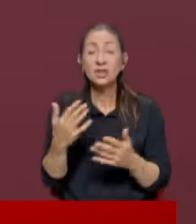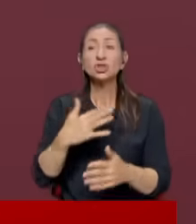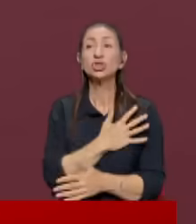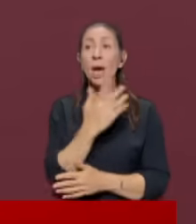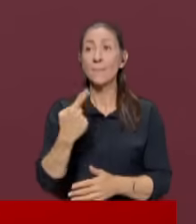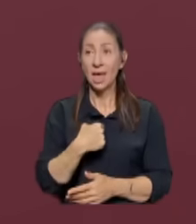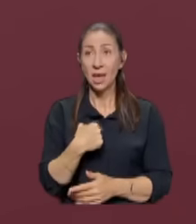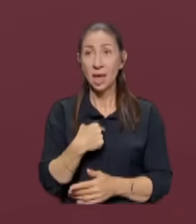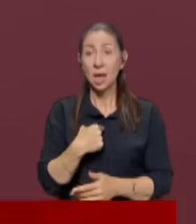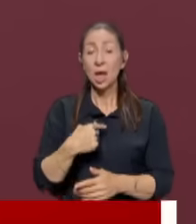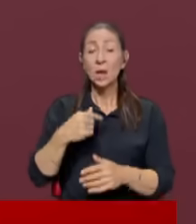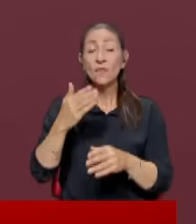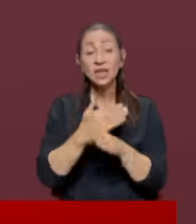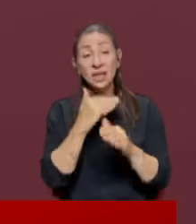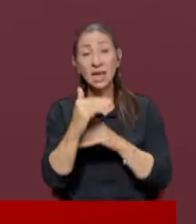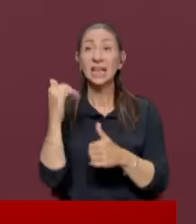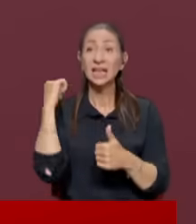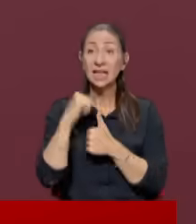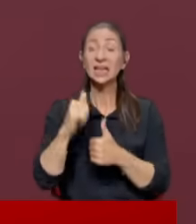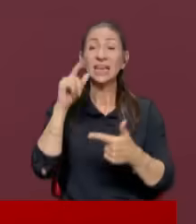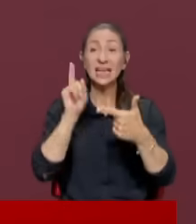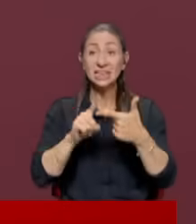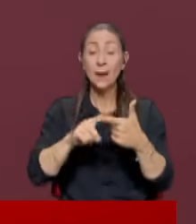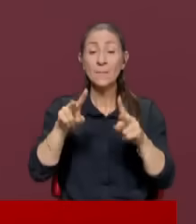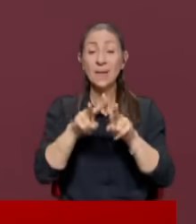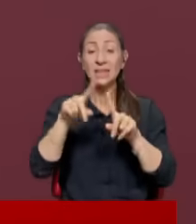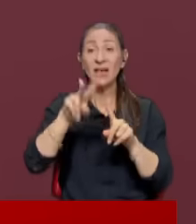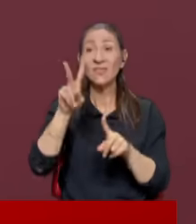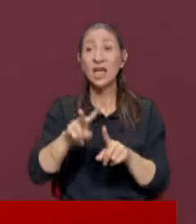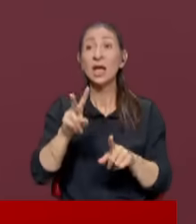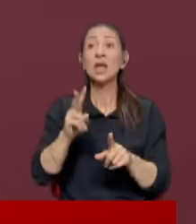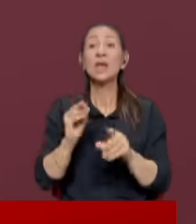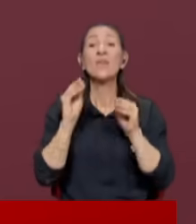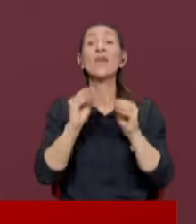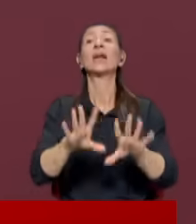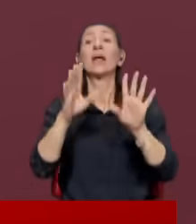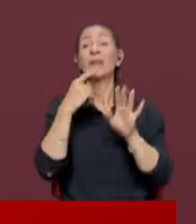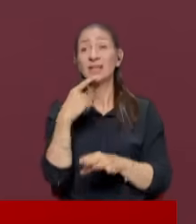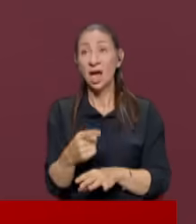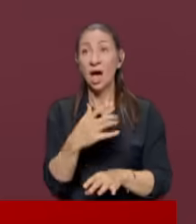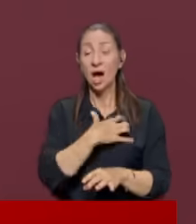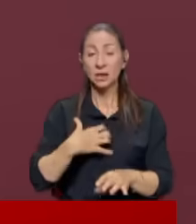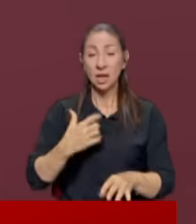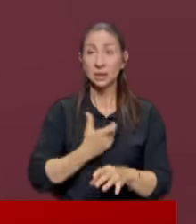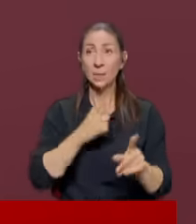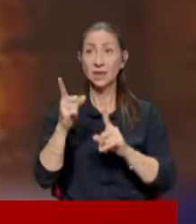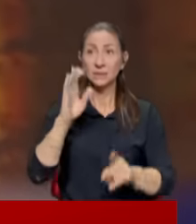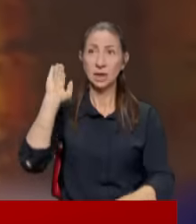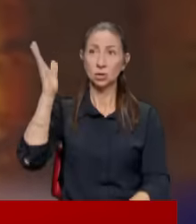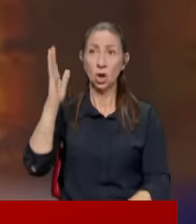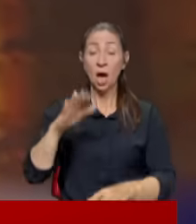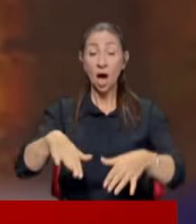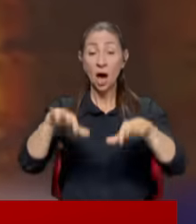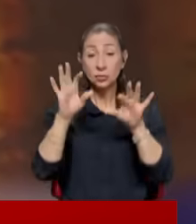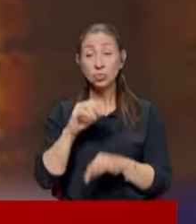Halk Partisi yurttaşa yeniden ikinci kez motorlu taşıtlar vergisi yükleyemeyin diye Anayasa Mahkemesi'ne gidiyor.